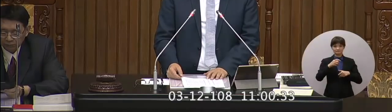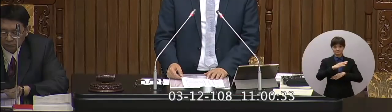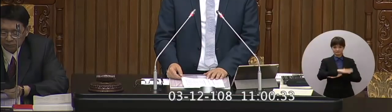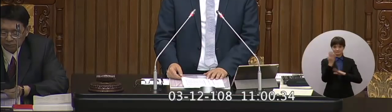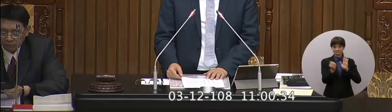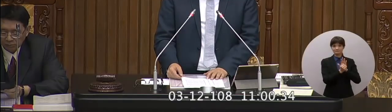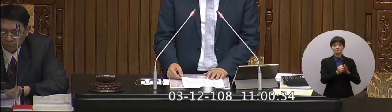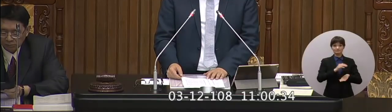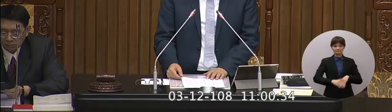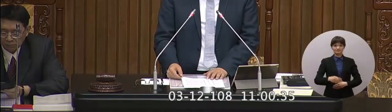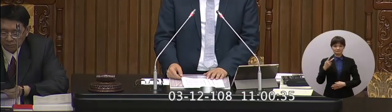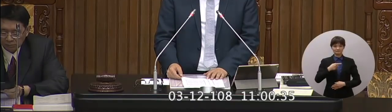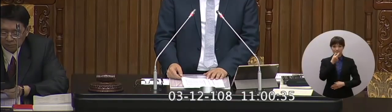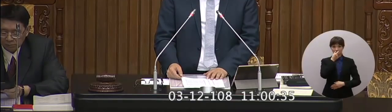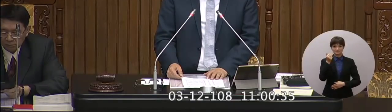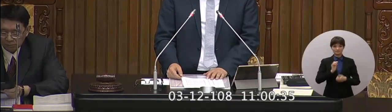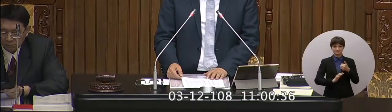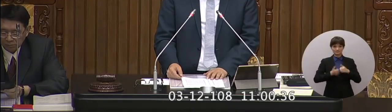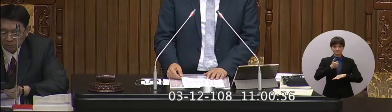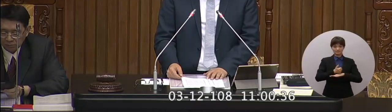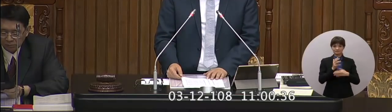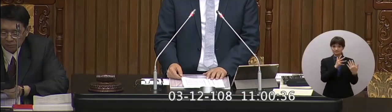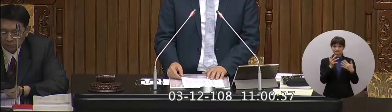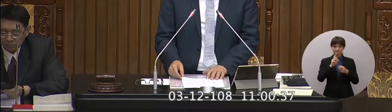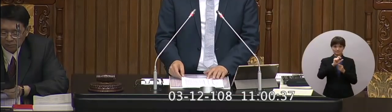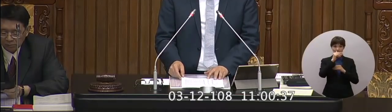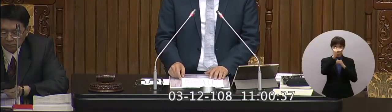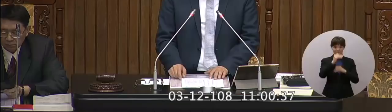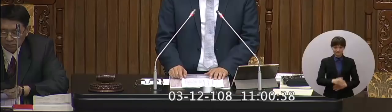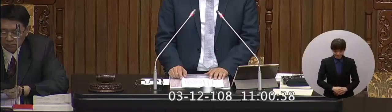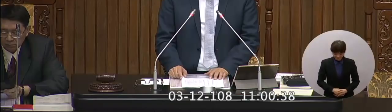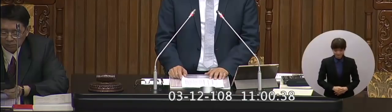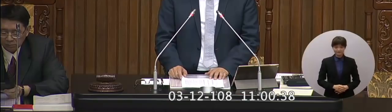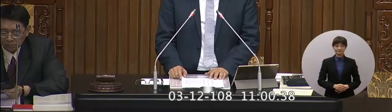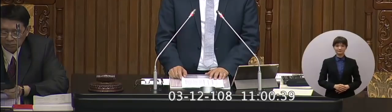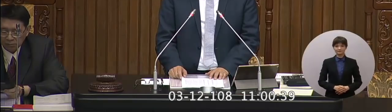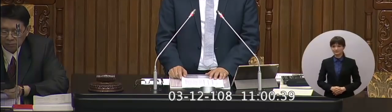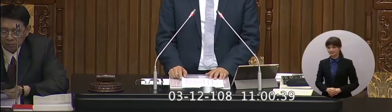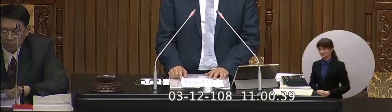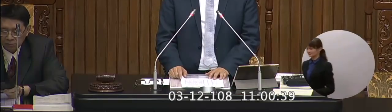接着请蒋乃馨委员质询，询答时间为15分钟。